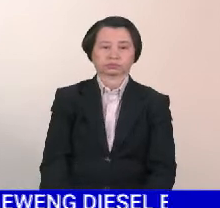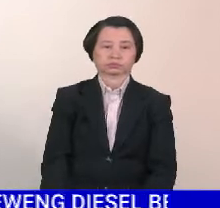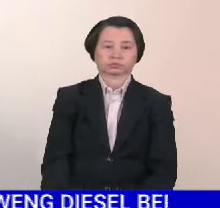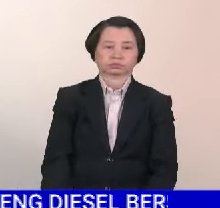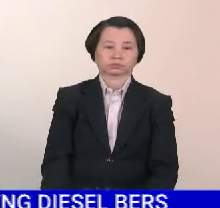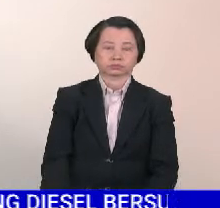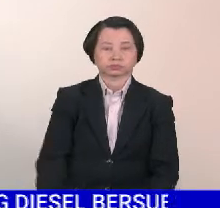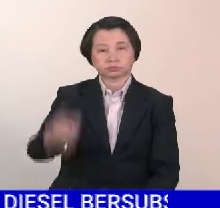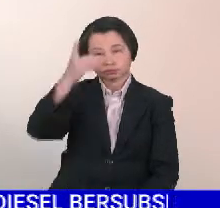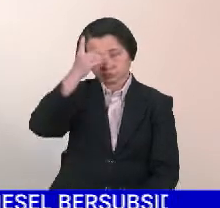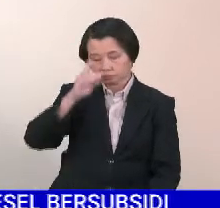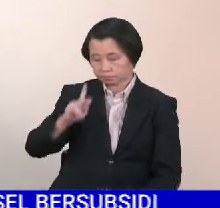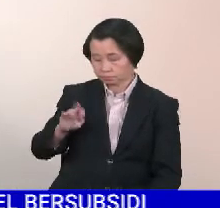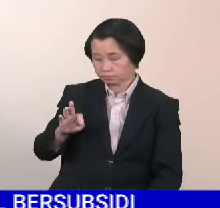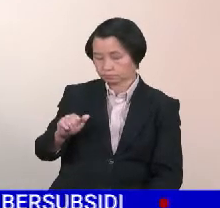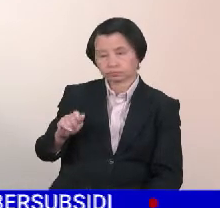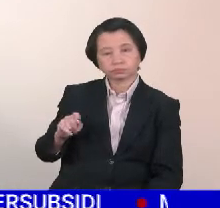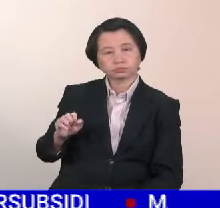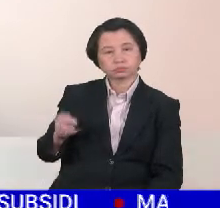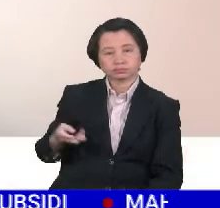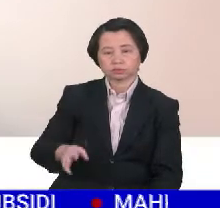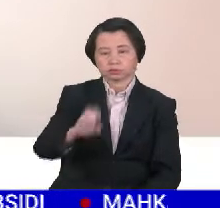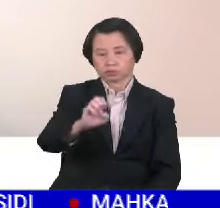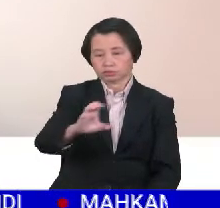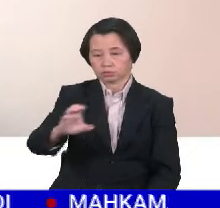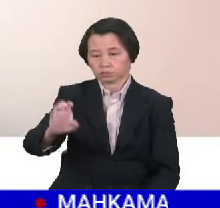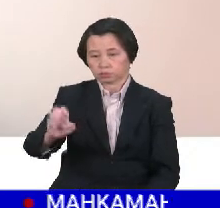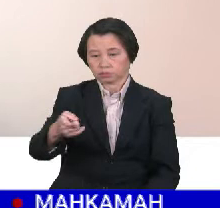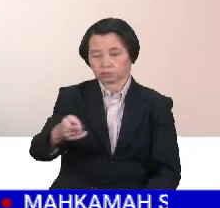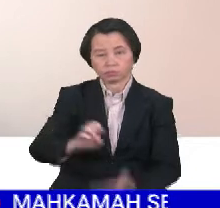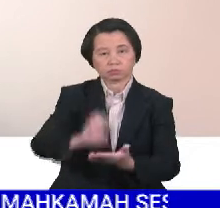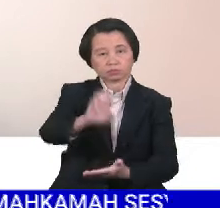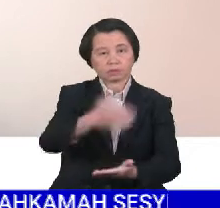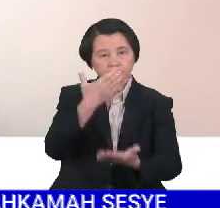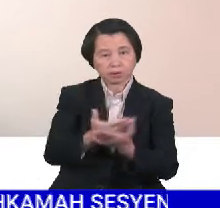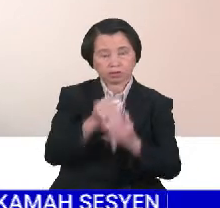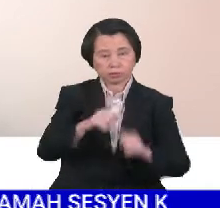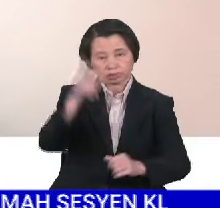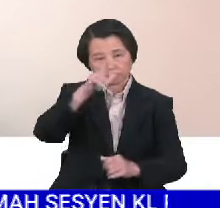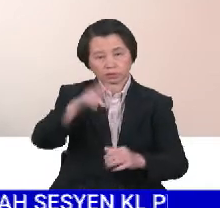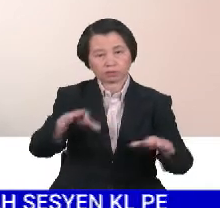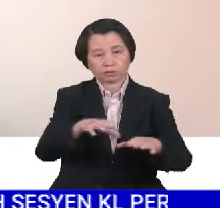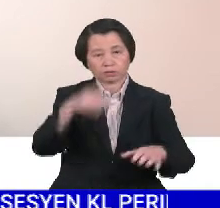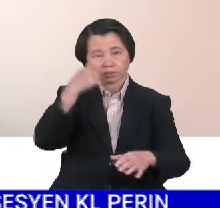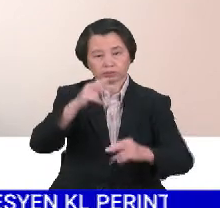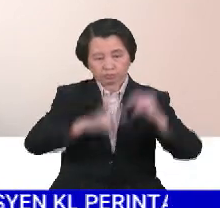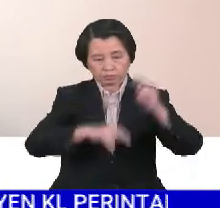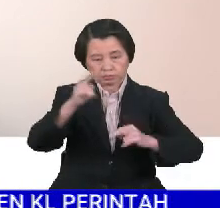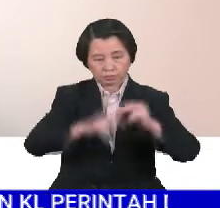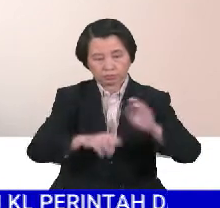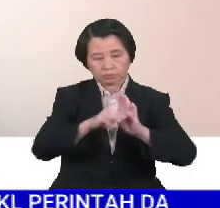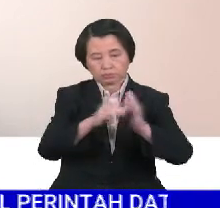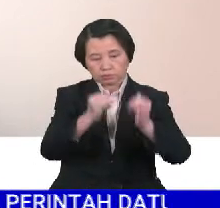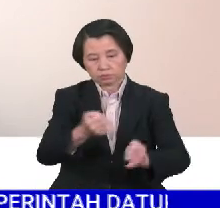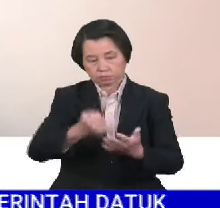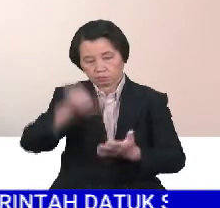jatuh Khotimah Abdullah menambah isi ini adalah salah satu pelaburan terbaik yang boleh kerajaan lakukan untuk membina modal Insan